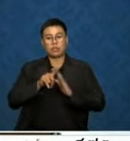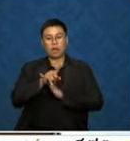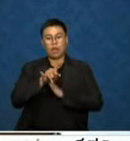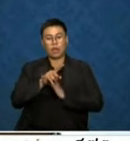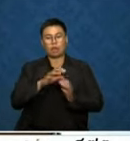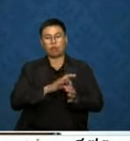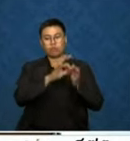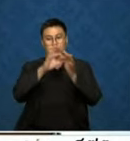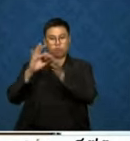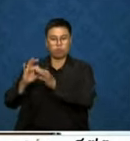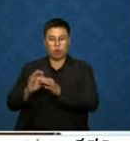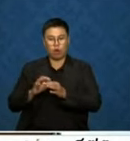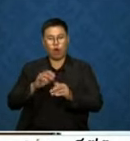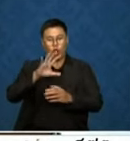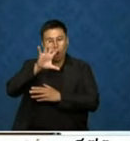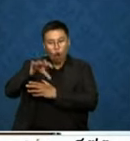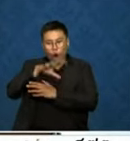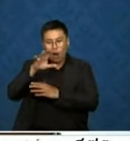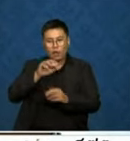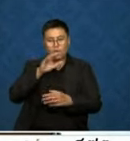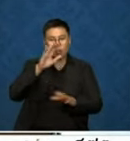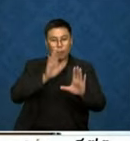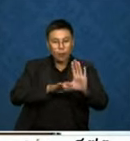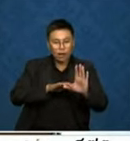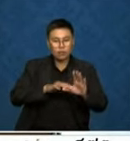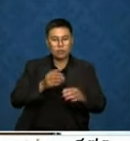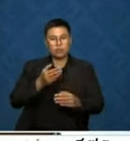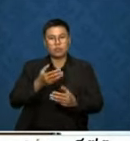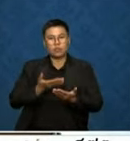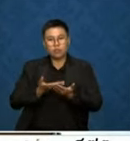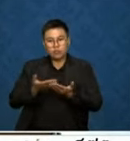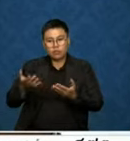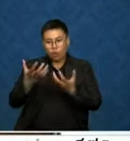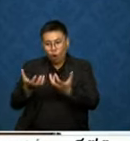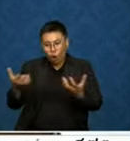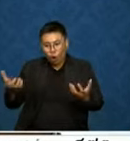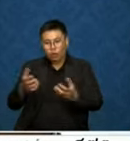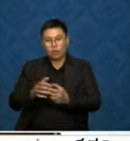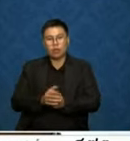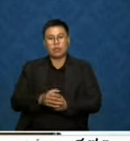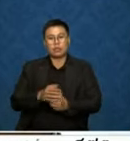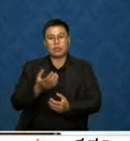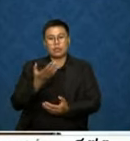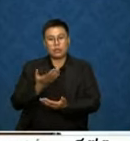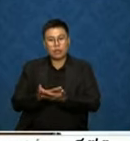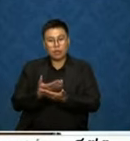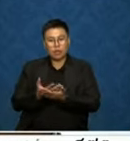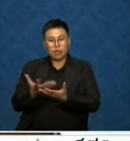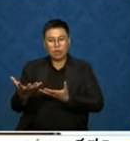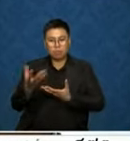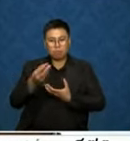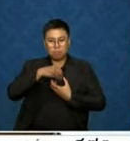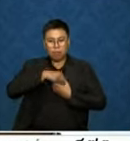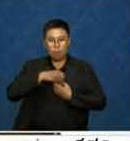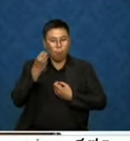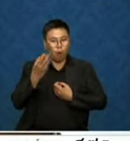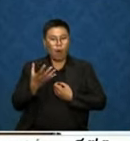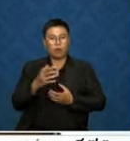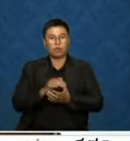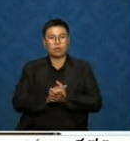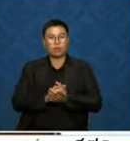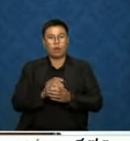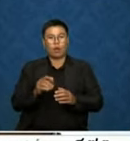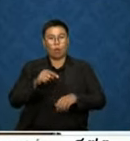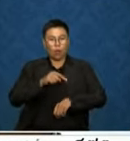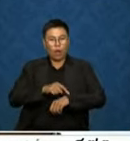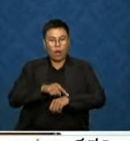พี่น้องประชาชนลงทุนหรือว่าซื้อสินค้านะครับโดยอ้างว่าจะได้รับกำไรจำนวนมากในระยะ